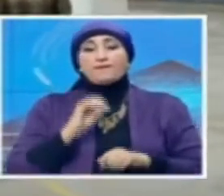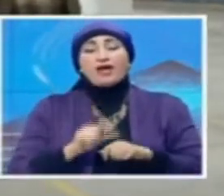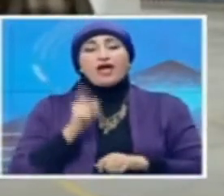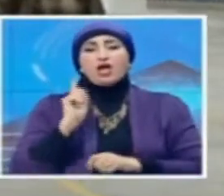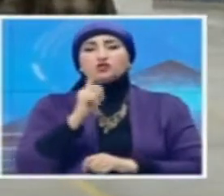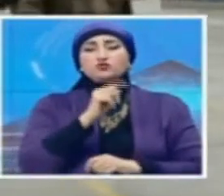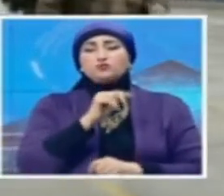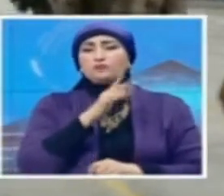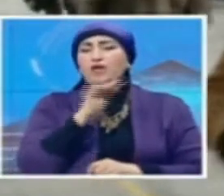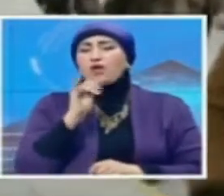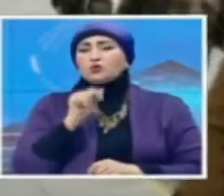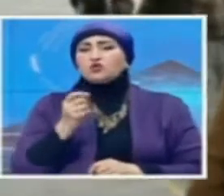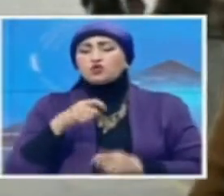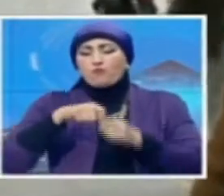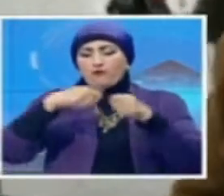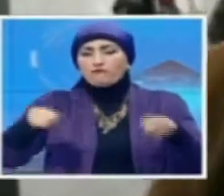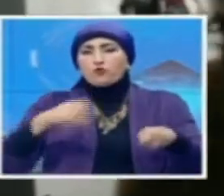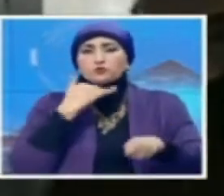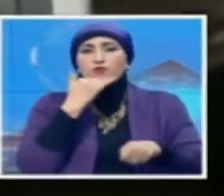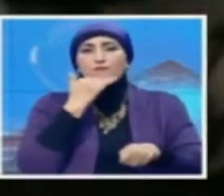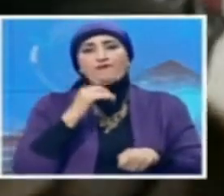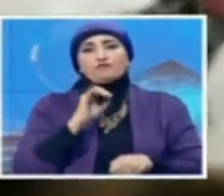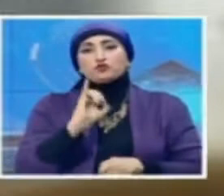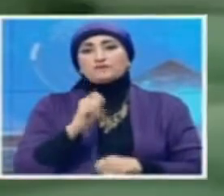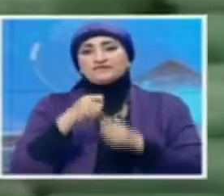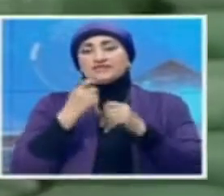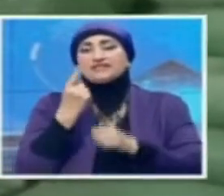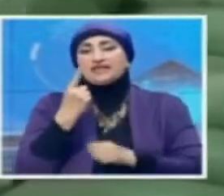شخصا لم يسددوا الغرامة المقررة.